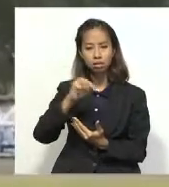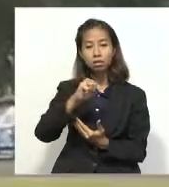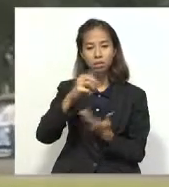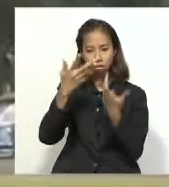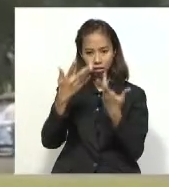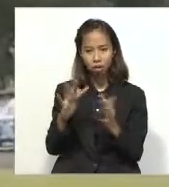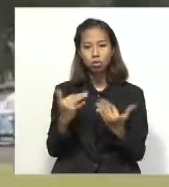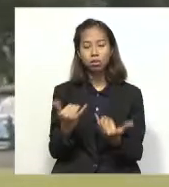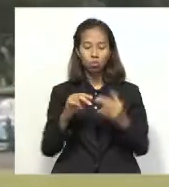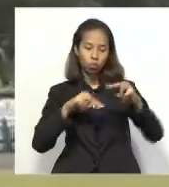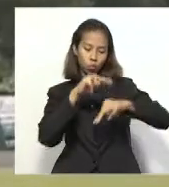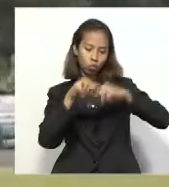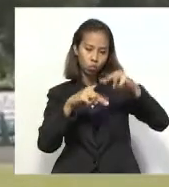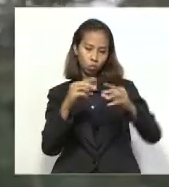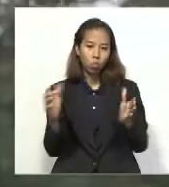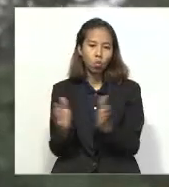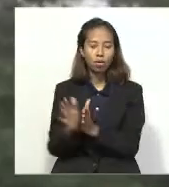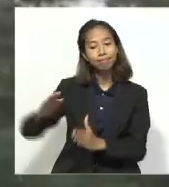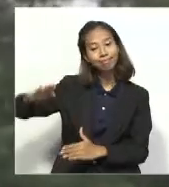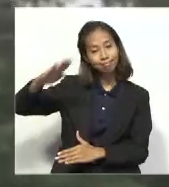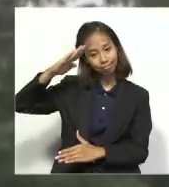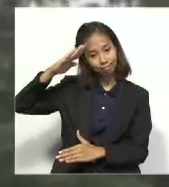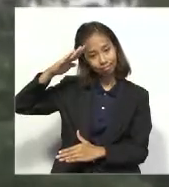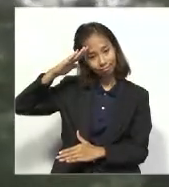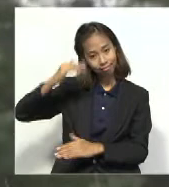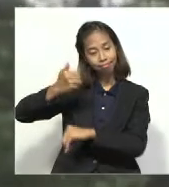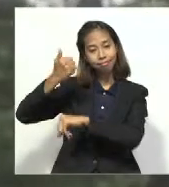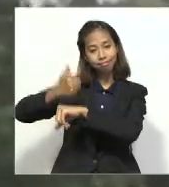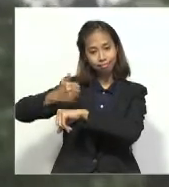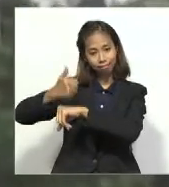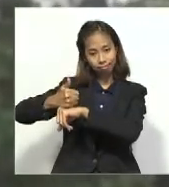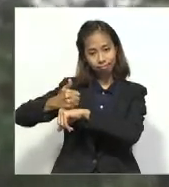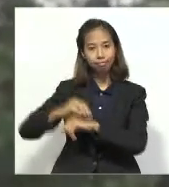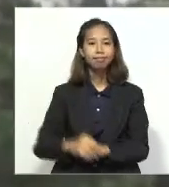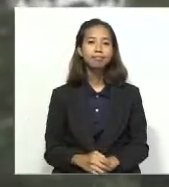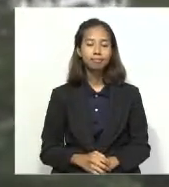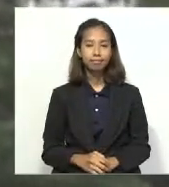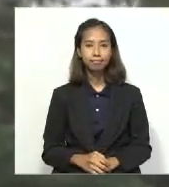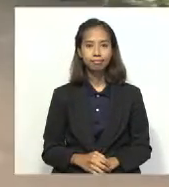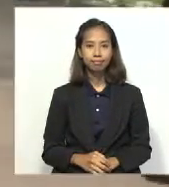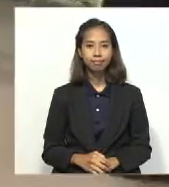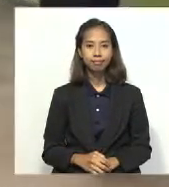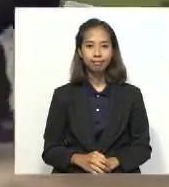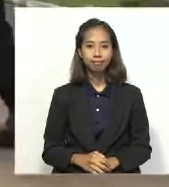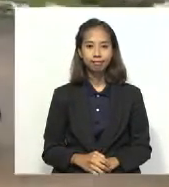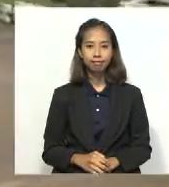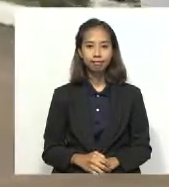ยอยู่ระหว่างตรวจสถานการณ์กับพลตรีอภิเชษฐ์ซื่อสัตย์ผู้บัญชาการกองกำลังนเรศวรค่ะ